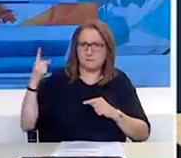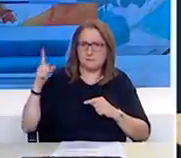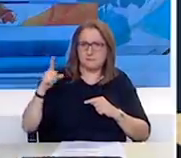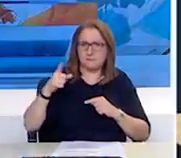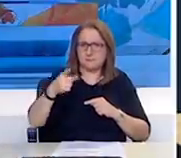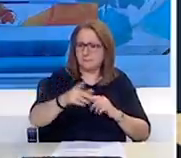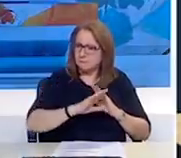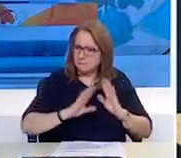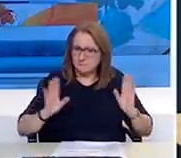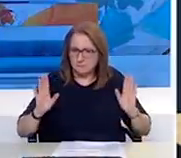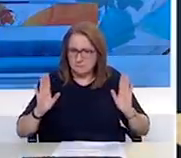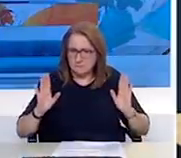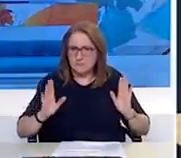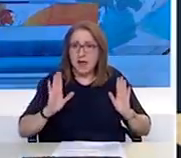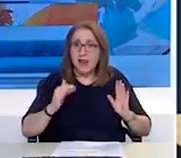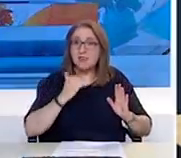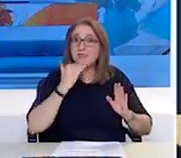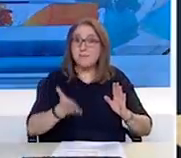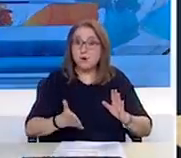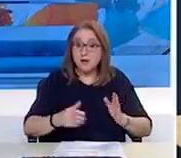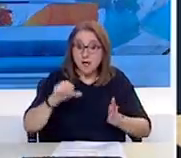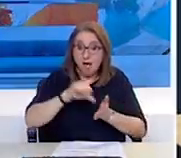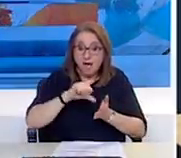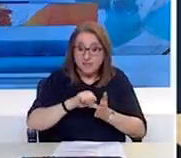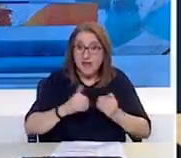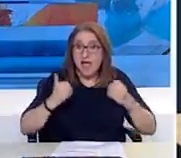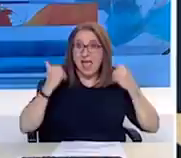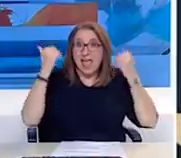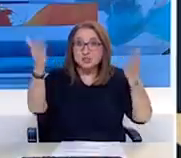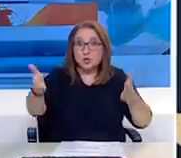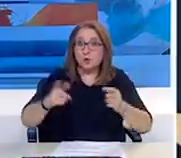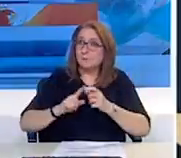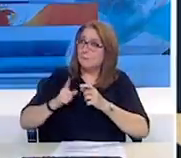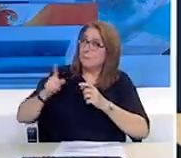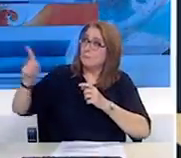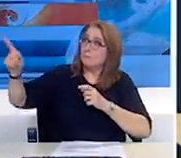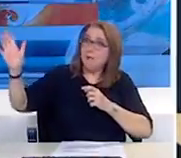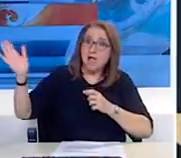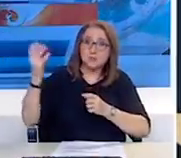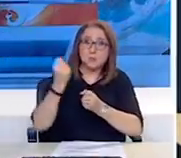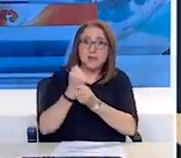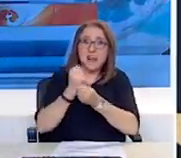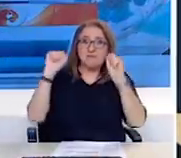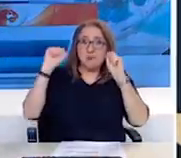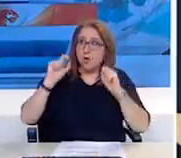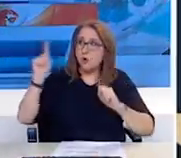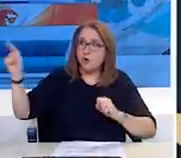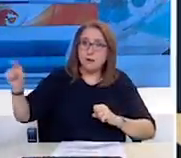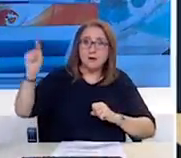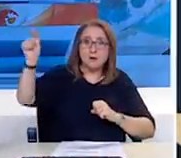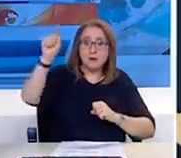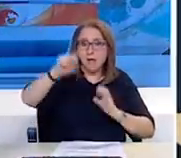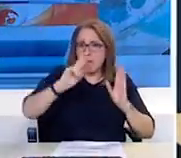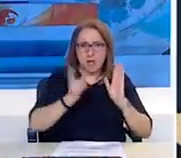Αττική? Δεν μπορούν να ταξιδέψουν στην Τριζίνα. Γιατί? Διότι πρέπει να περάσουν μέσα από άλλους νομούς. Δεν μπορούν